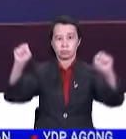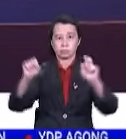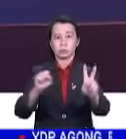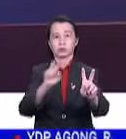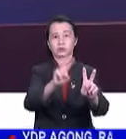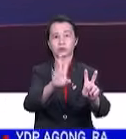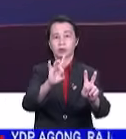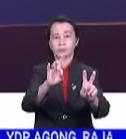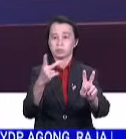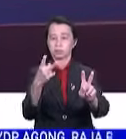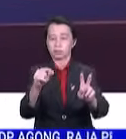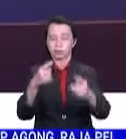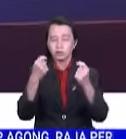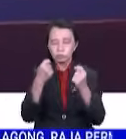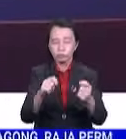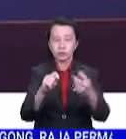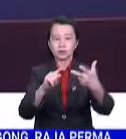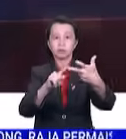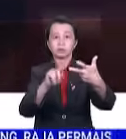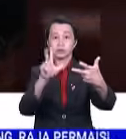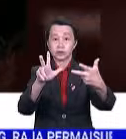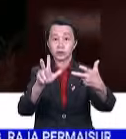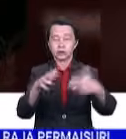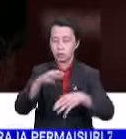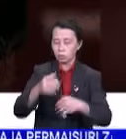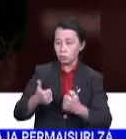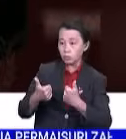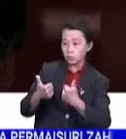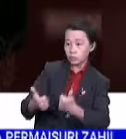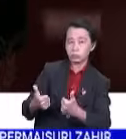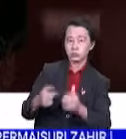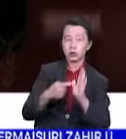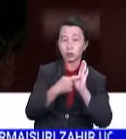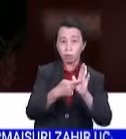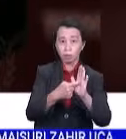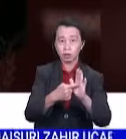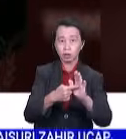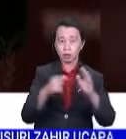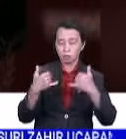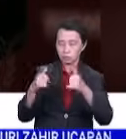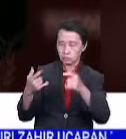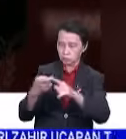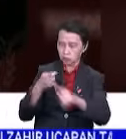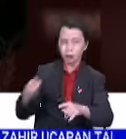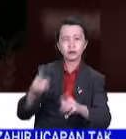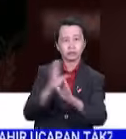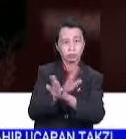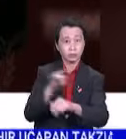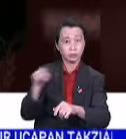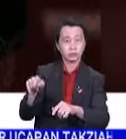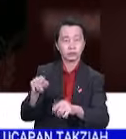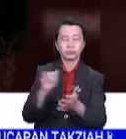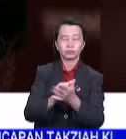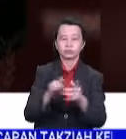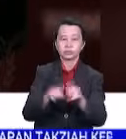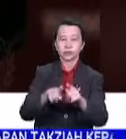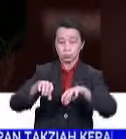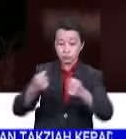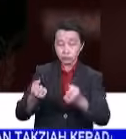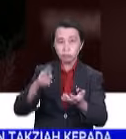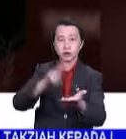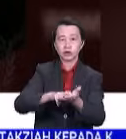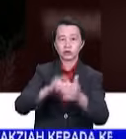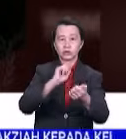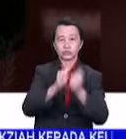228 kg dalam percobaan ketiga lebih mengagumkan catatan atlet kelahiran serian Sarawak itu turut memecahkan